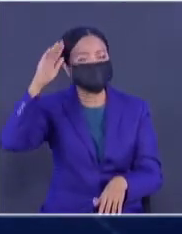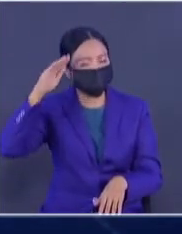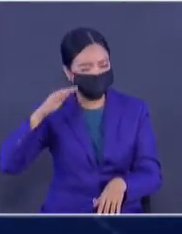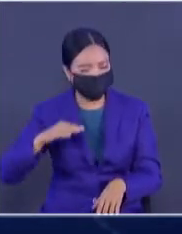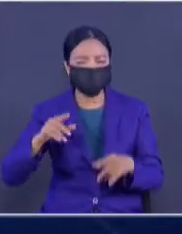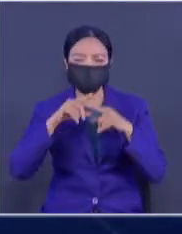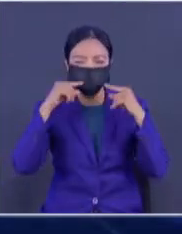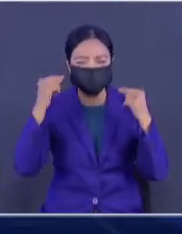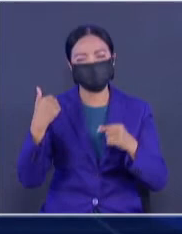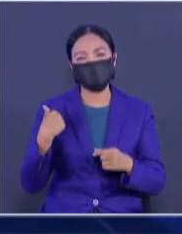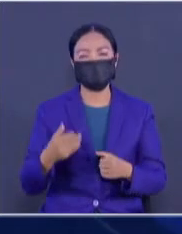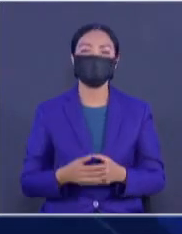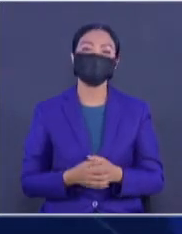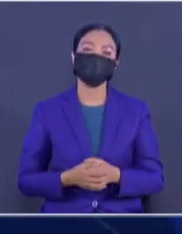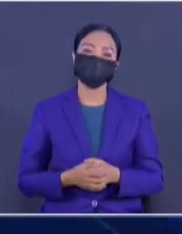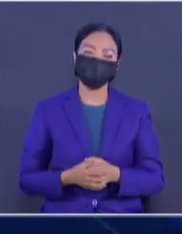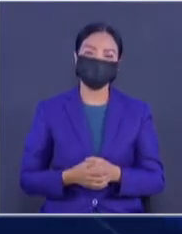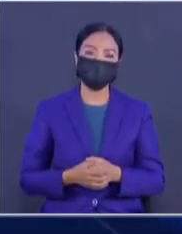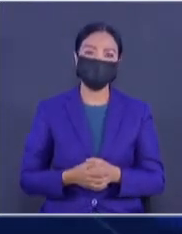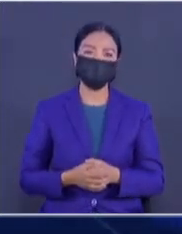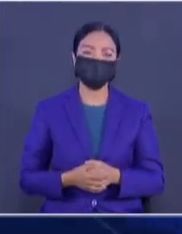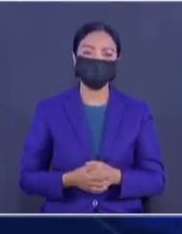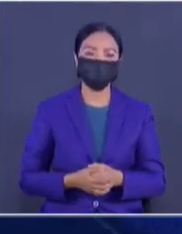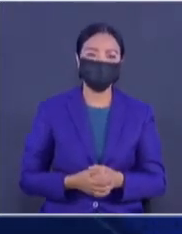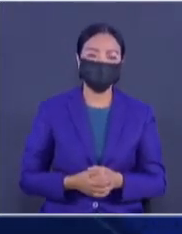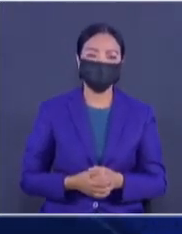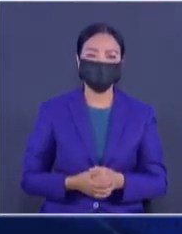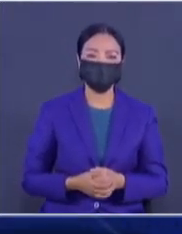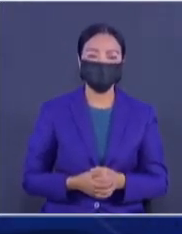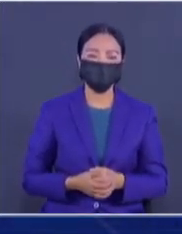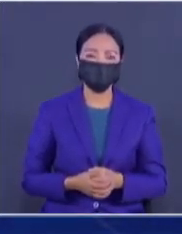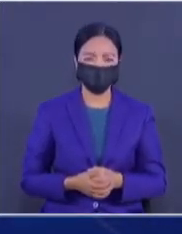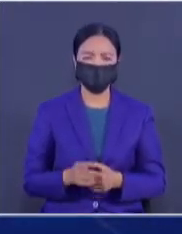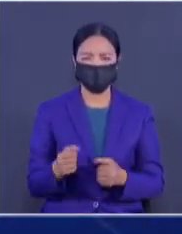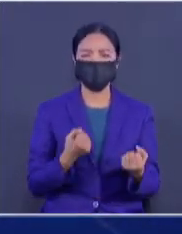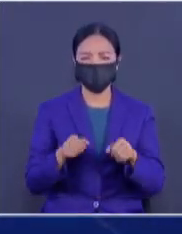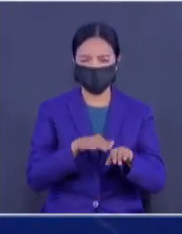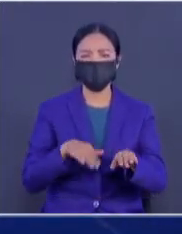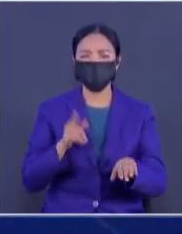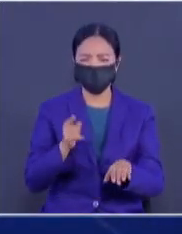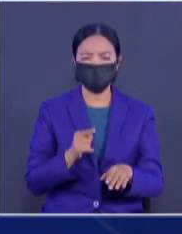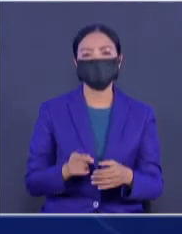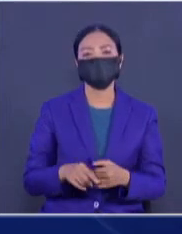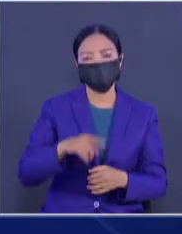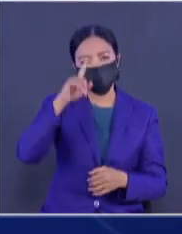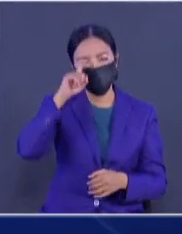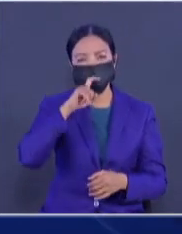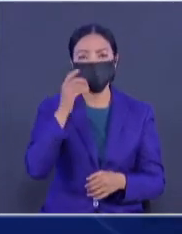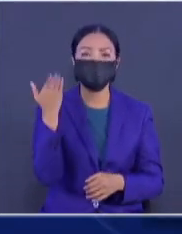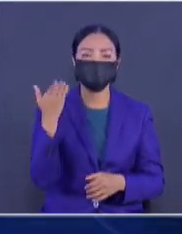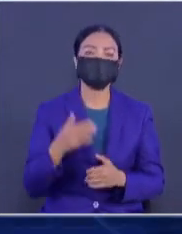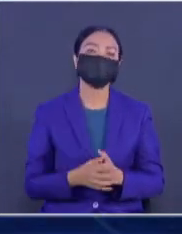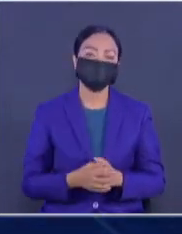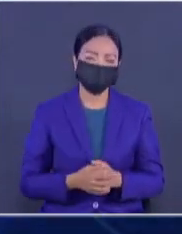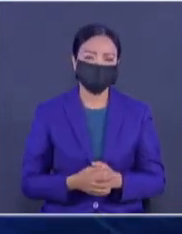วทันไหมฝนก็จะตกด้วยกลายเป็นรอยยิ้มกลับไปเลยนะคะ แต่ว่ารถเยอะจริงนะช่วงสุดสัปดาห์ทางฝั่งนู้นนะฮะฝั่งภ